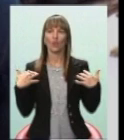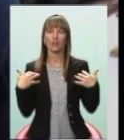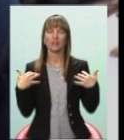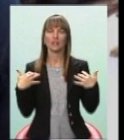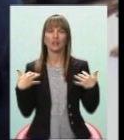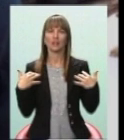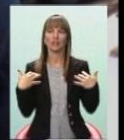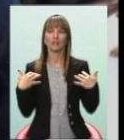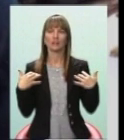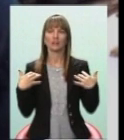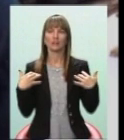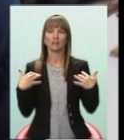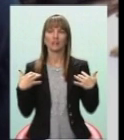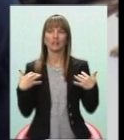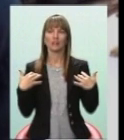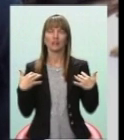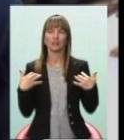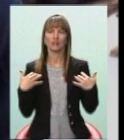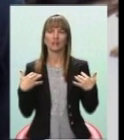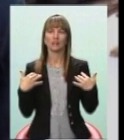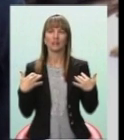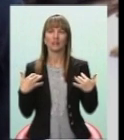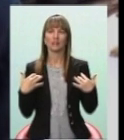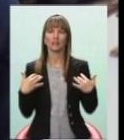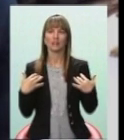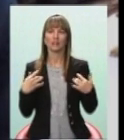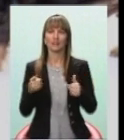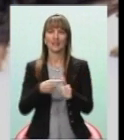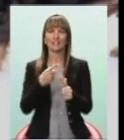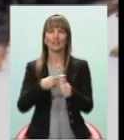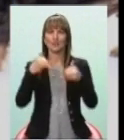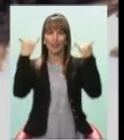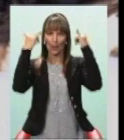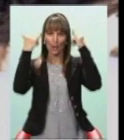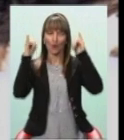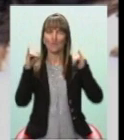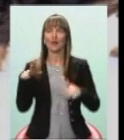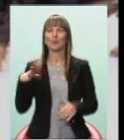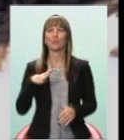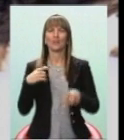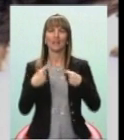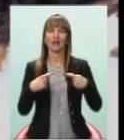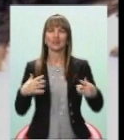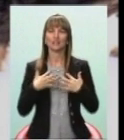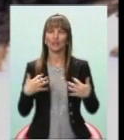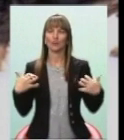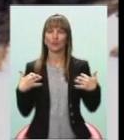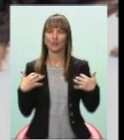Животные называются корова. Бывают разные